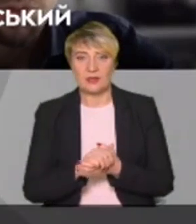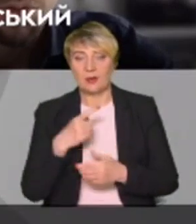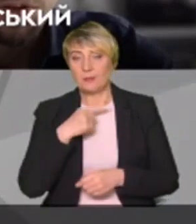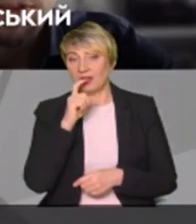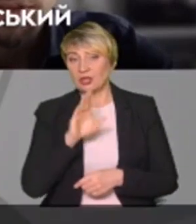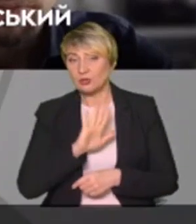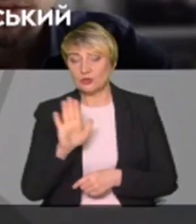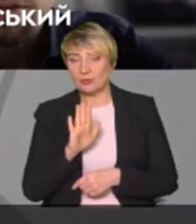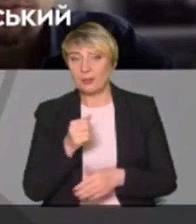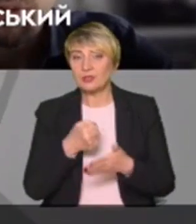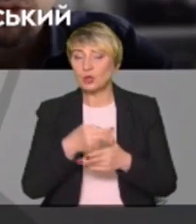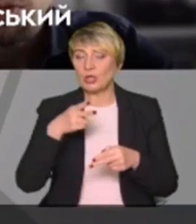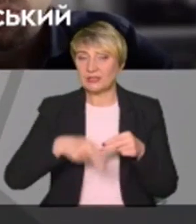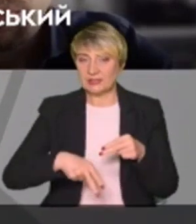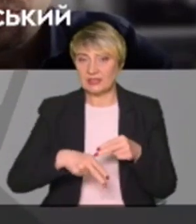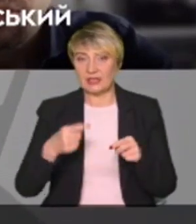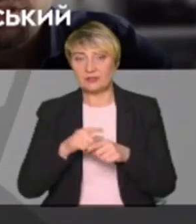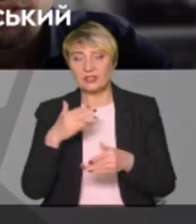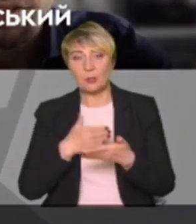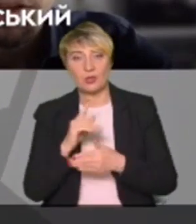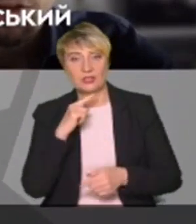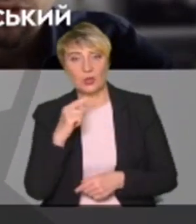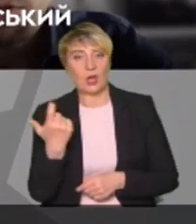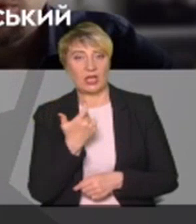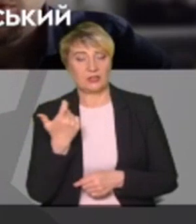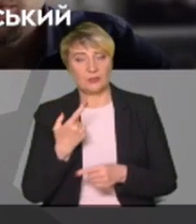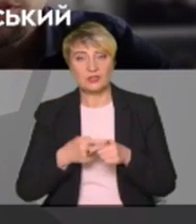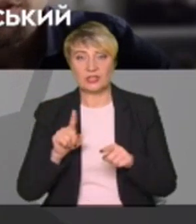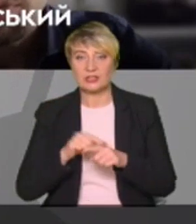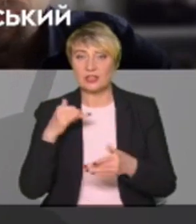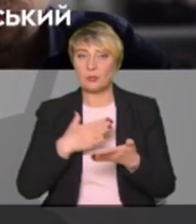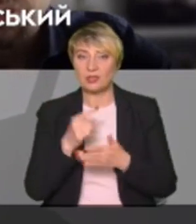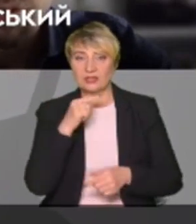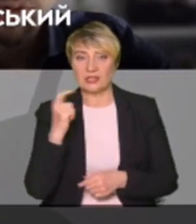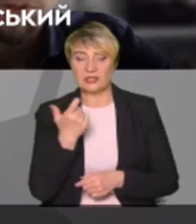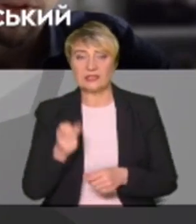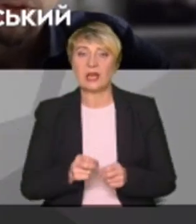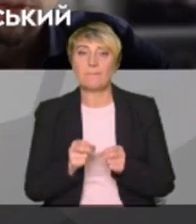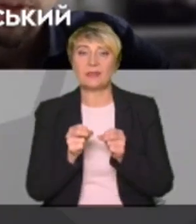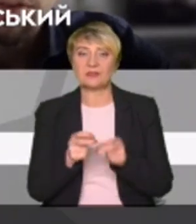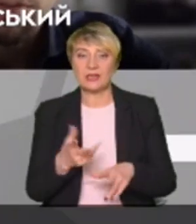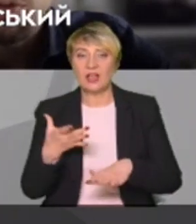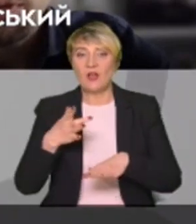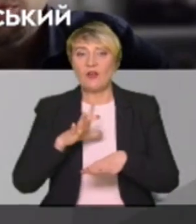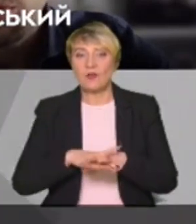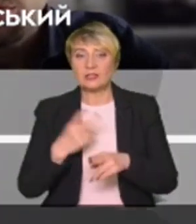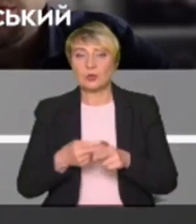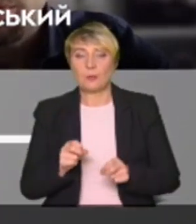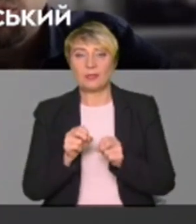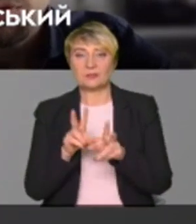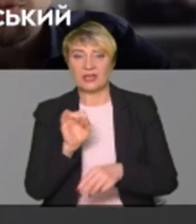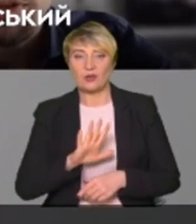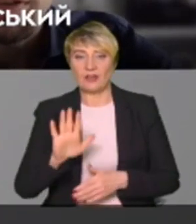цього союзу, чи це політико-економічний, чи це політико-економічний і безпековий. Тому що фактор безпеки в Європейському